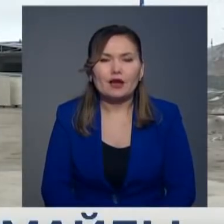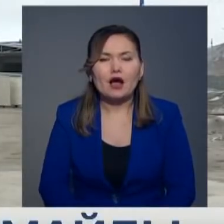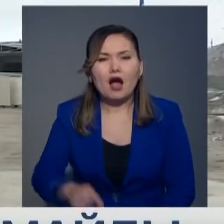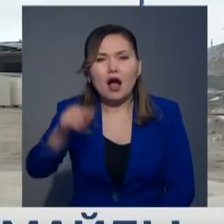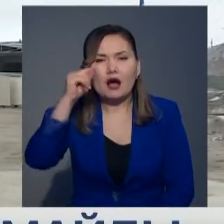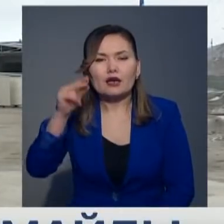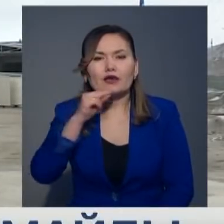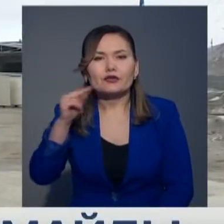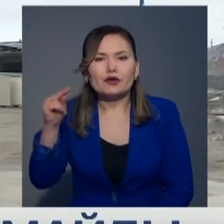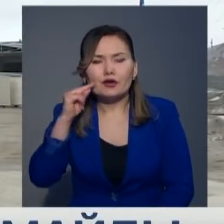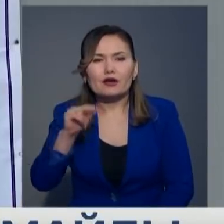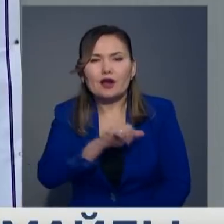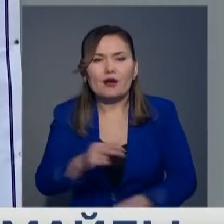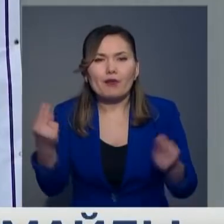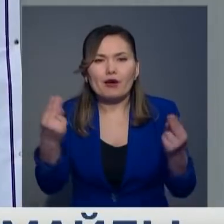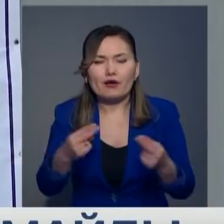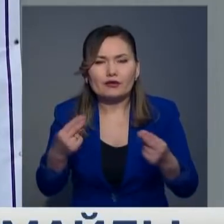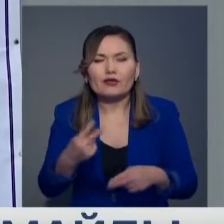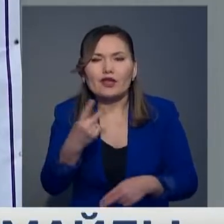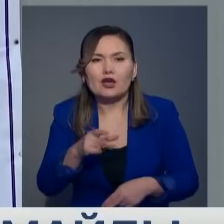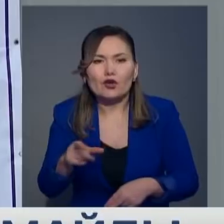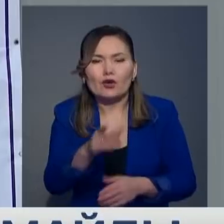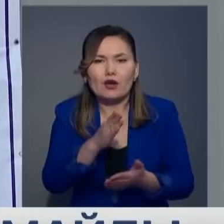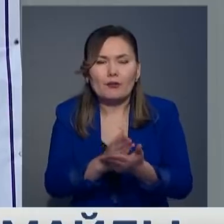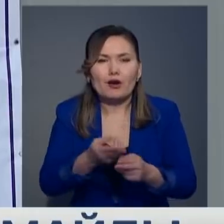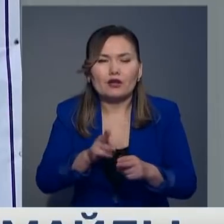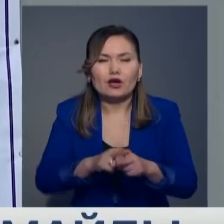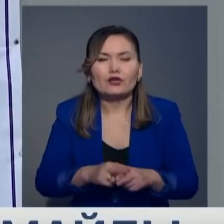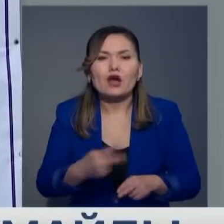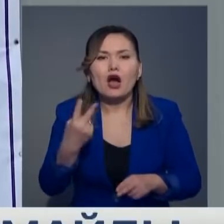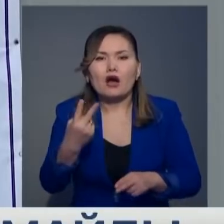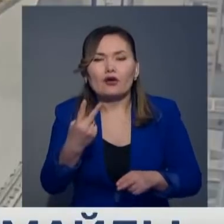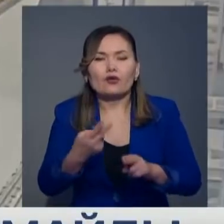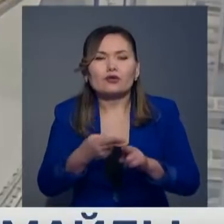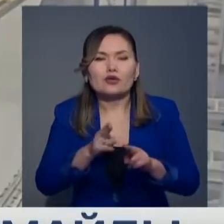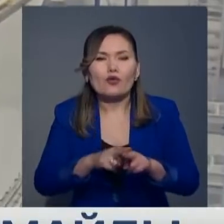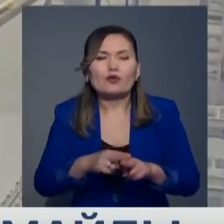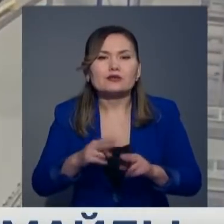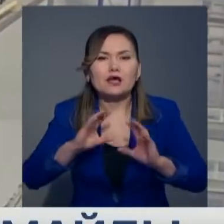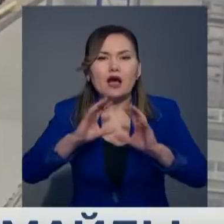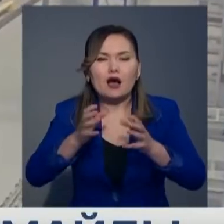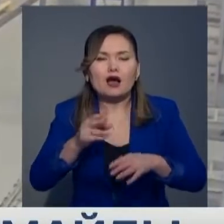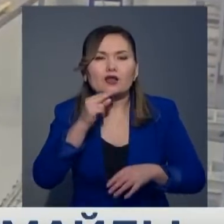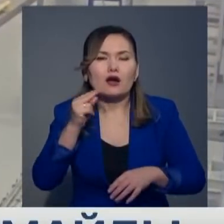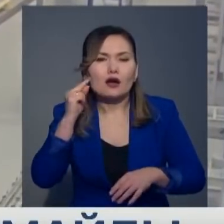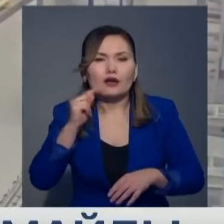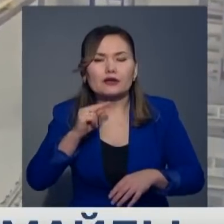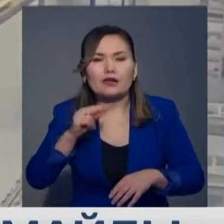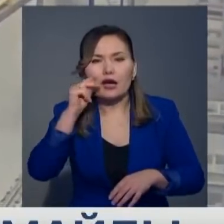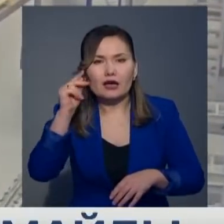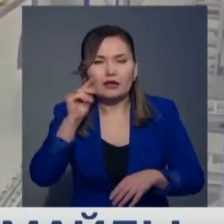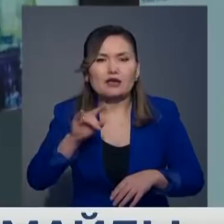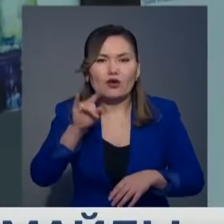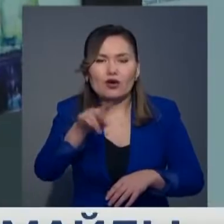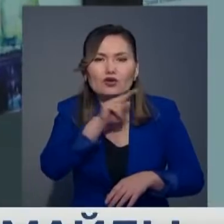Қырғызстанның Қытаймен шекарасында екі өткелі бар. Сондай ақ ел аумағында қос халқаралық әуежай жұмыс істейді. Құрлықтағы шекарасында аспан